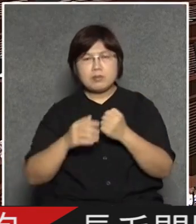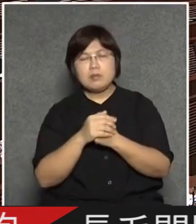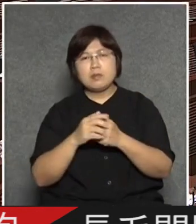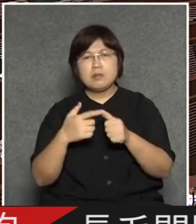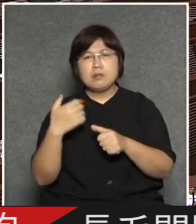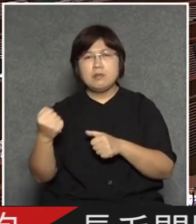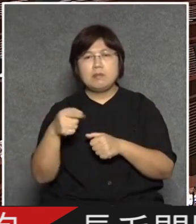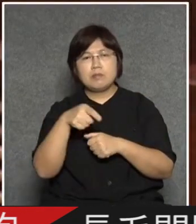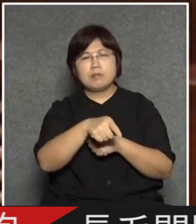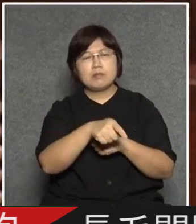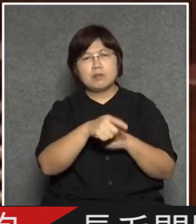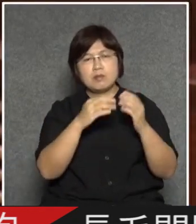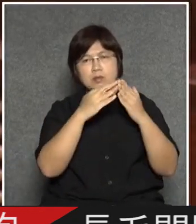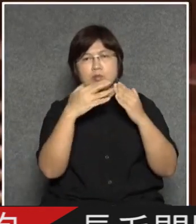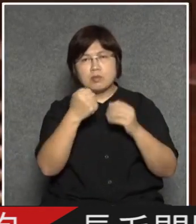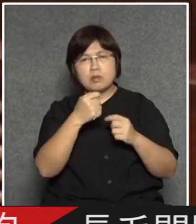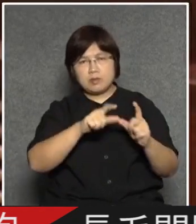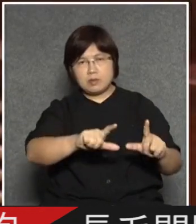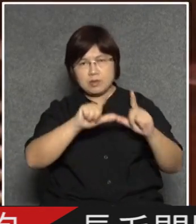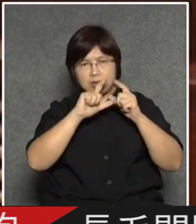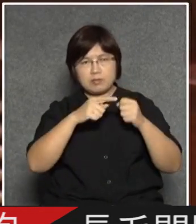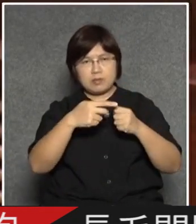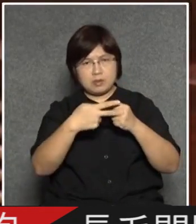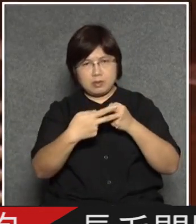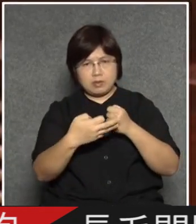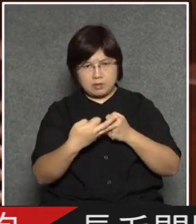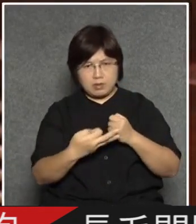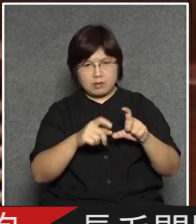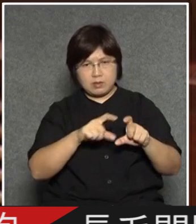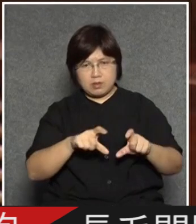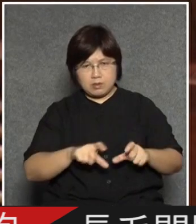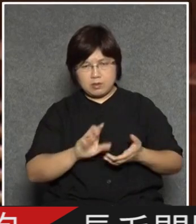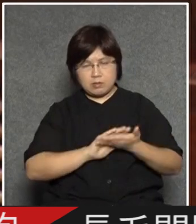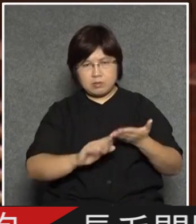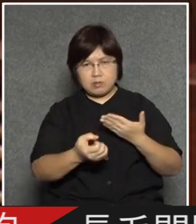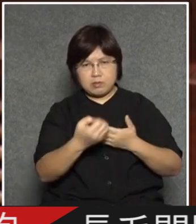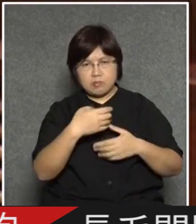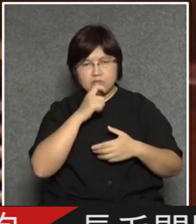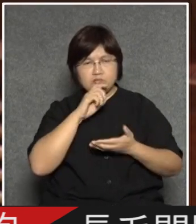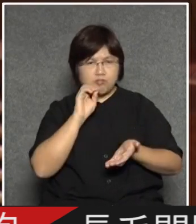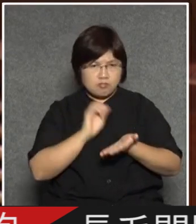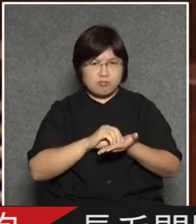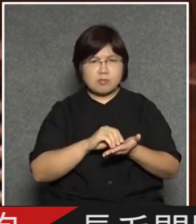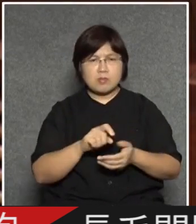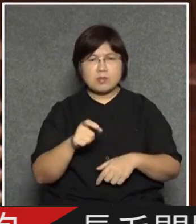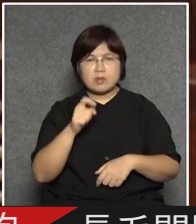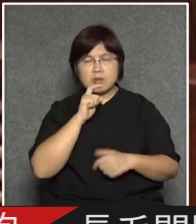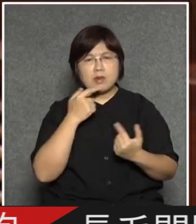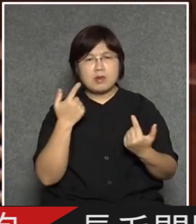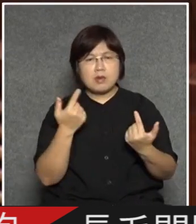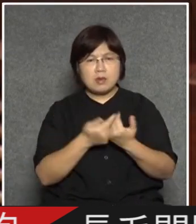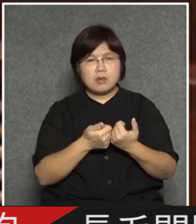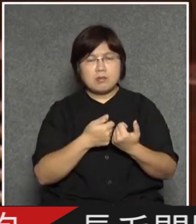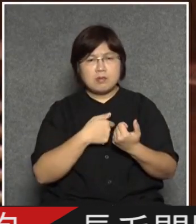局長咧就喺佢個回答嘅第二、第三段都好清楚咁表達，係為咗確保咧只有具合理嘅